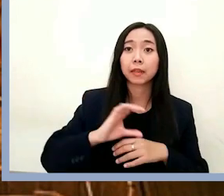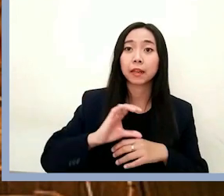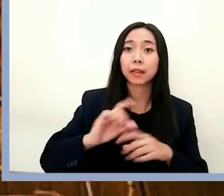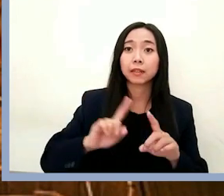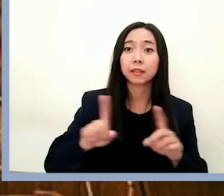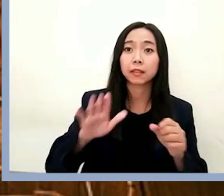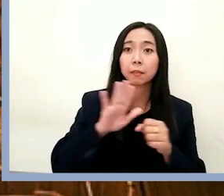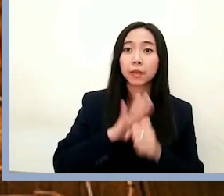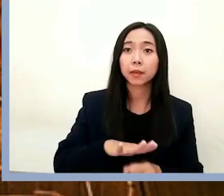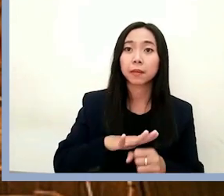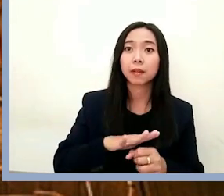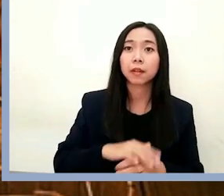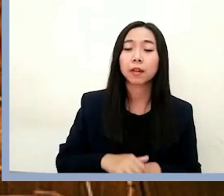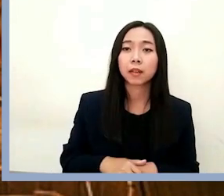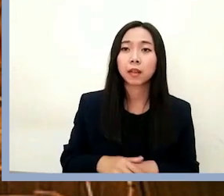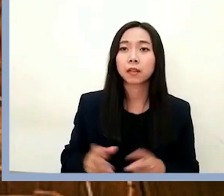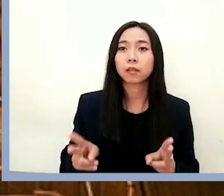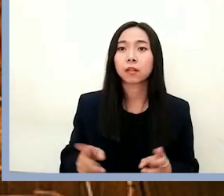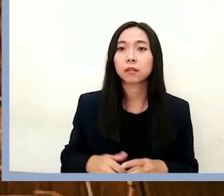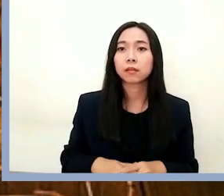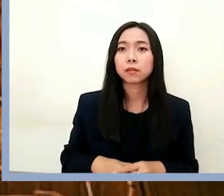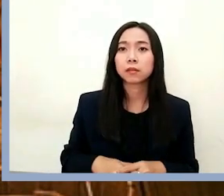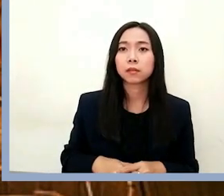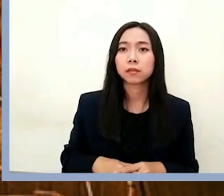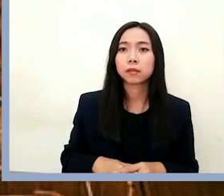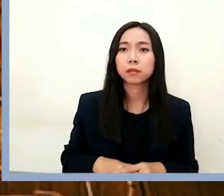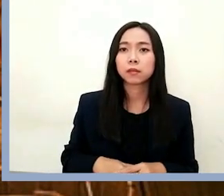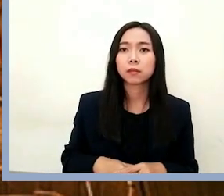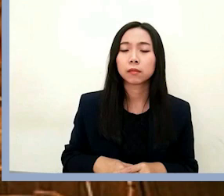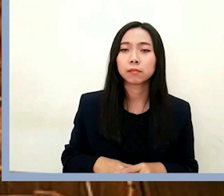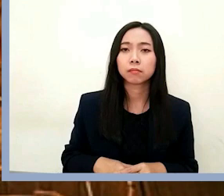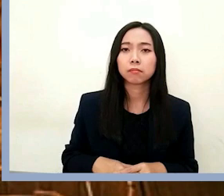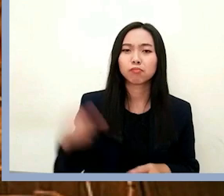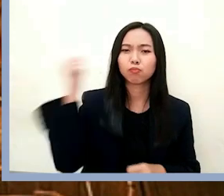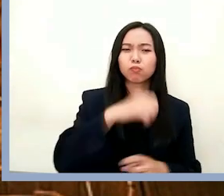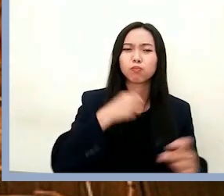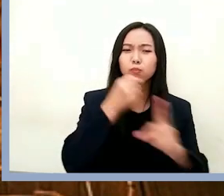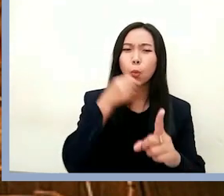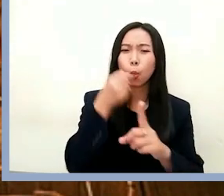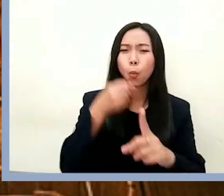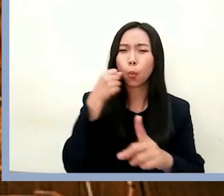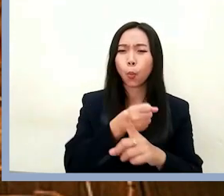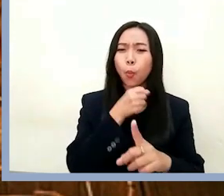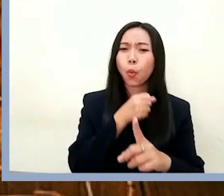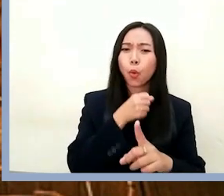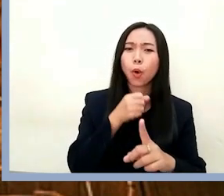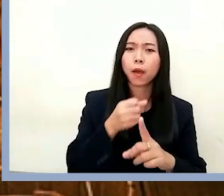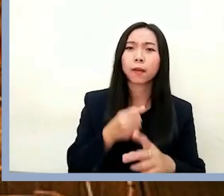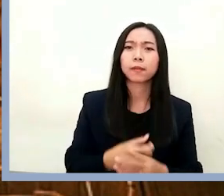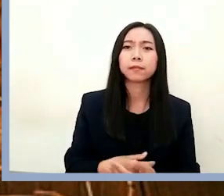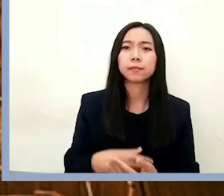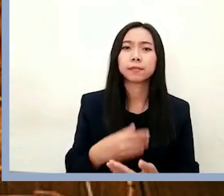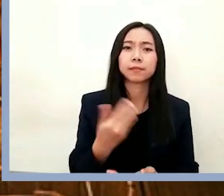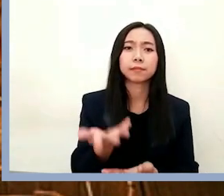dengan kepolisian karena waktu menagih hutang di dia pakai kekerasan sehingga dia dijerat